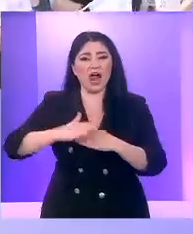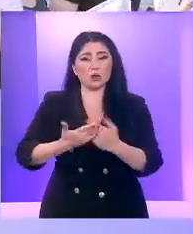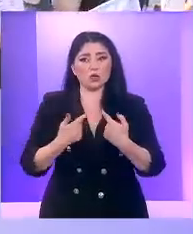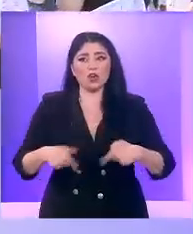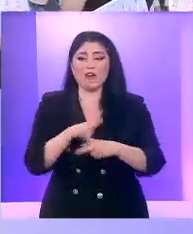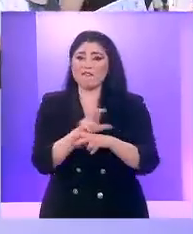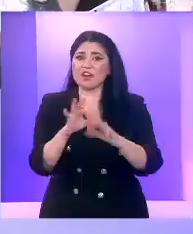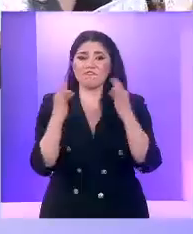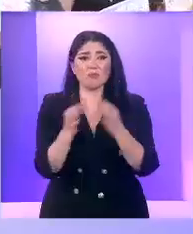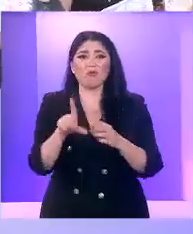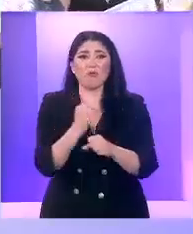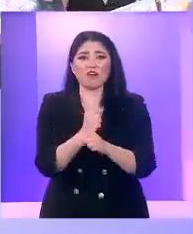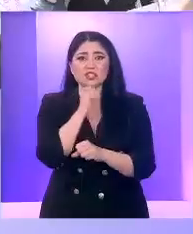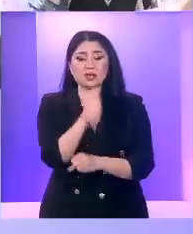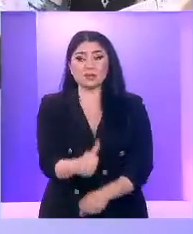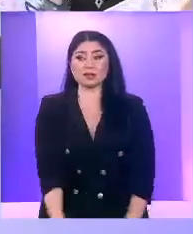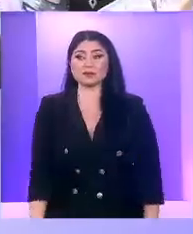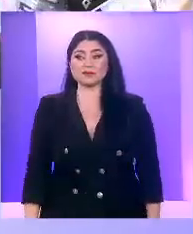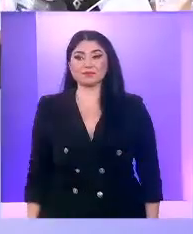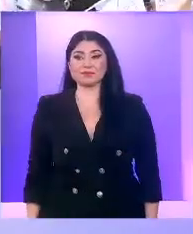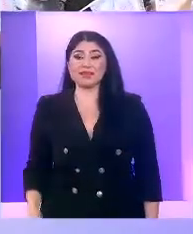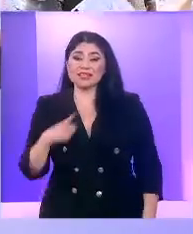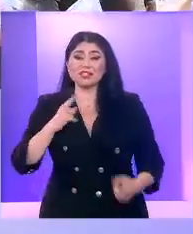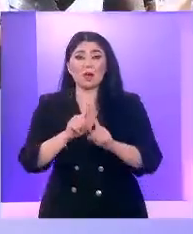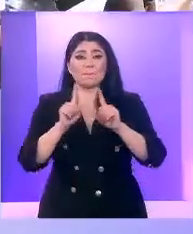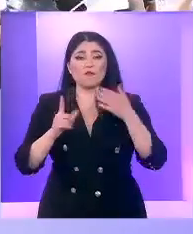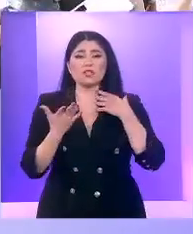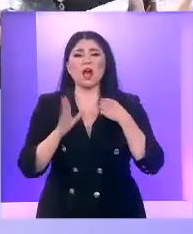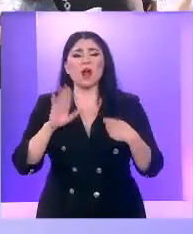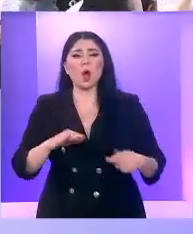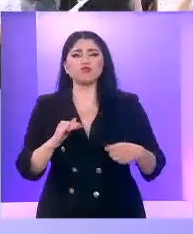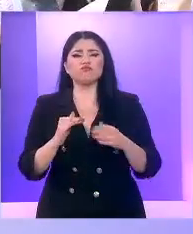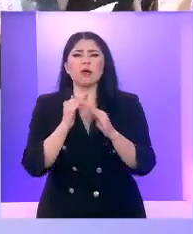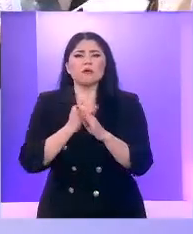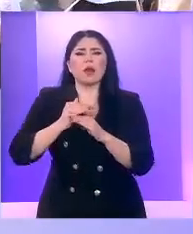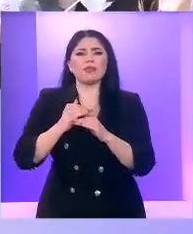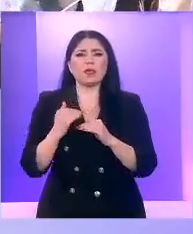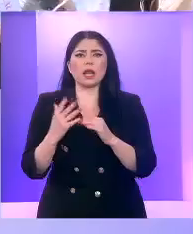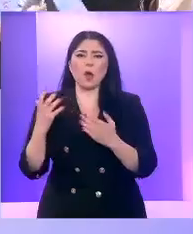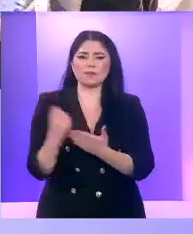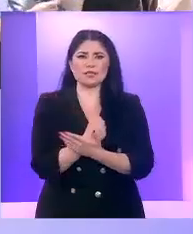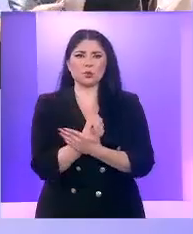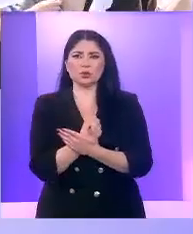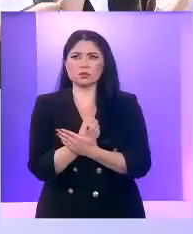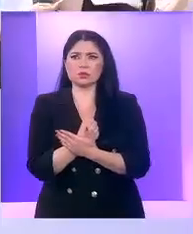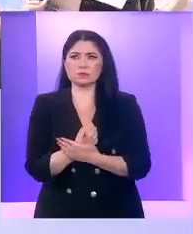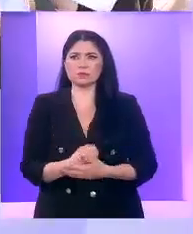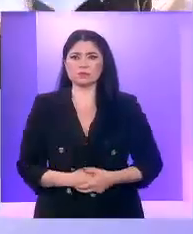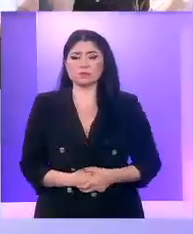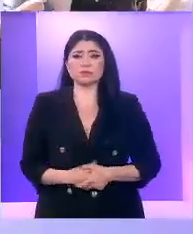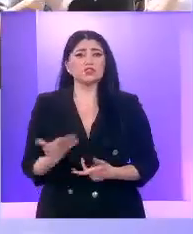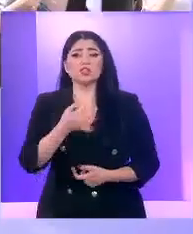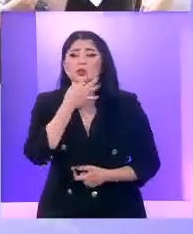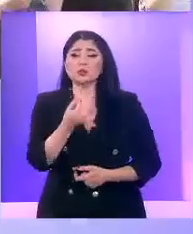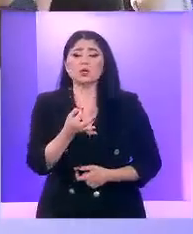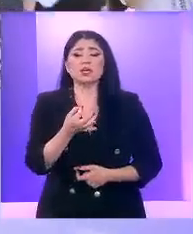Fără familie nu facem nimic. Sunt un profesor cu toate gradele date. aveți și colegi tineri. Ce spun colegii tineri